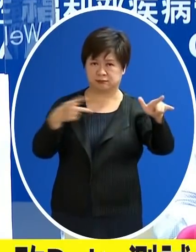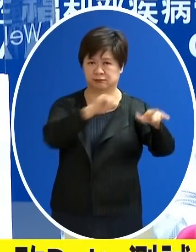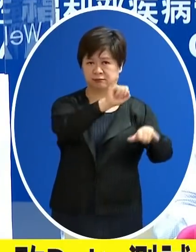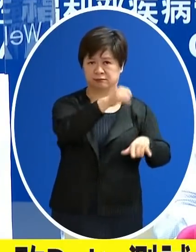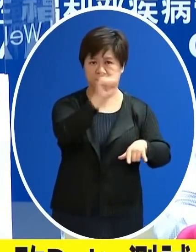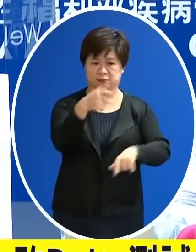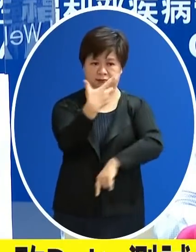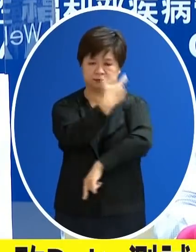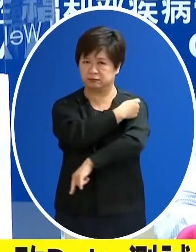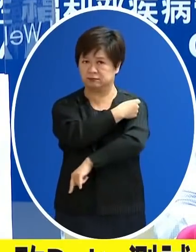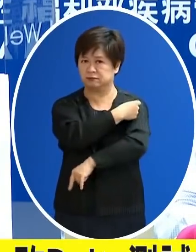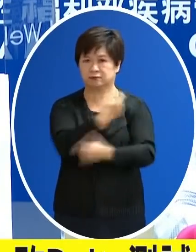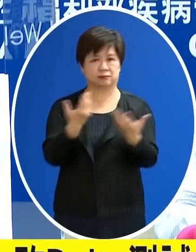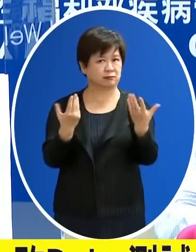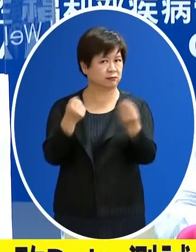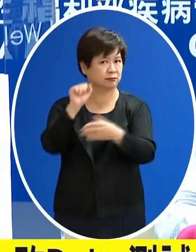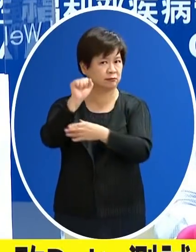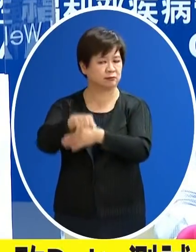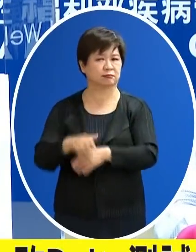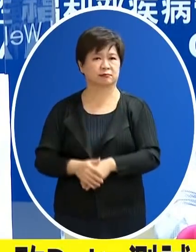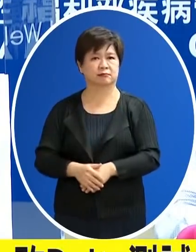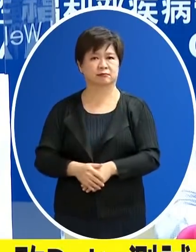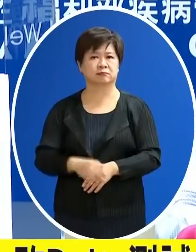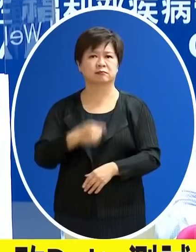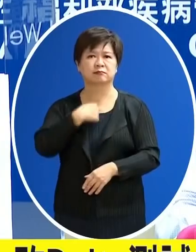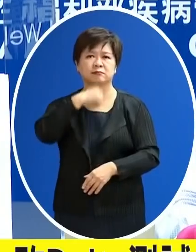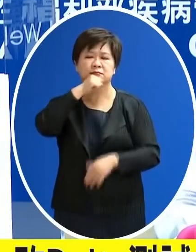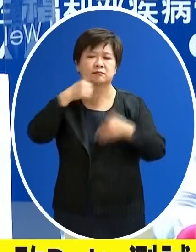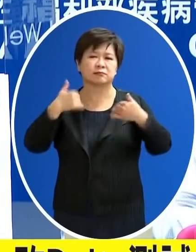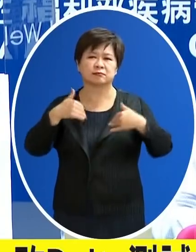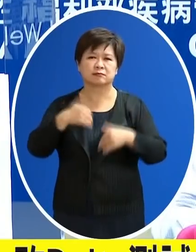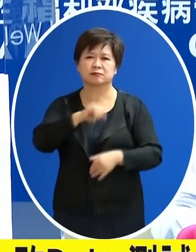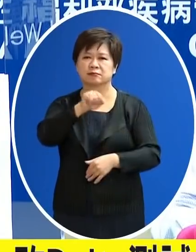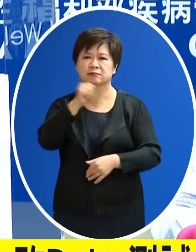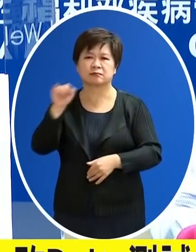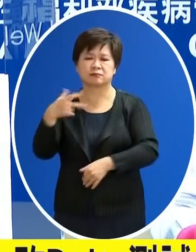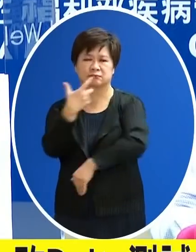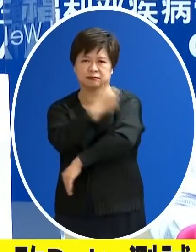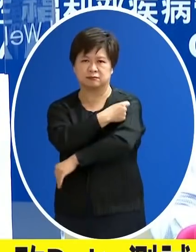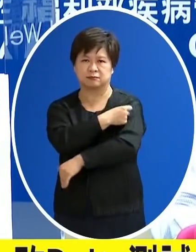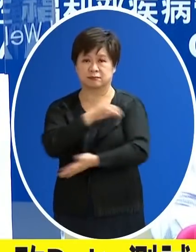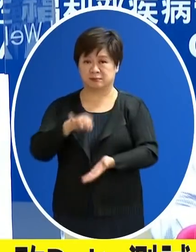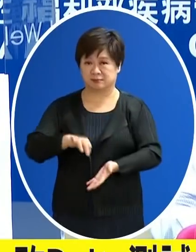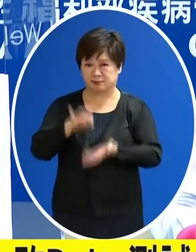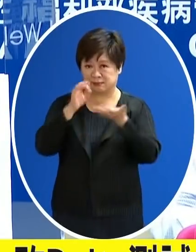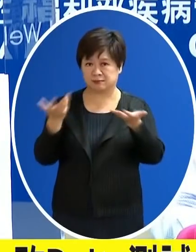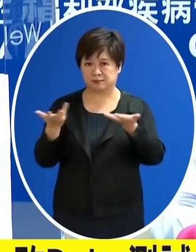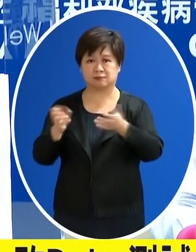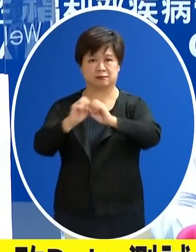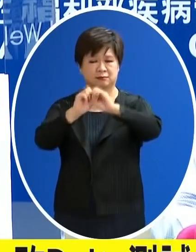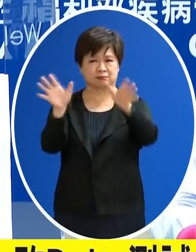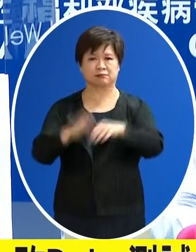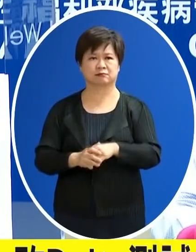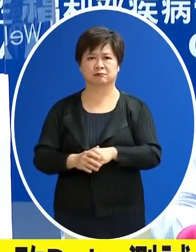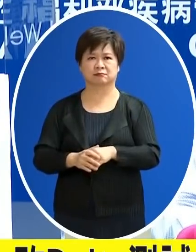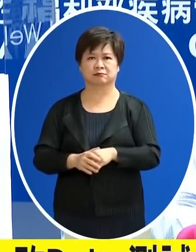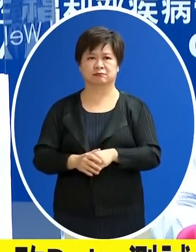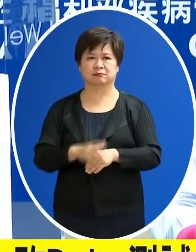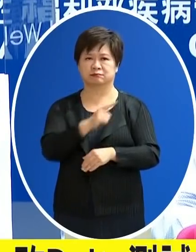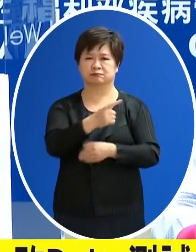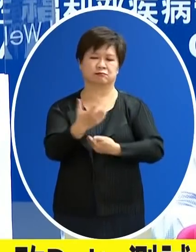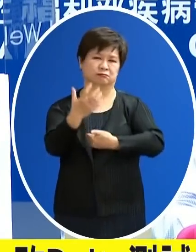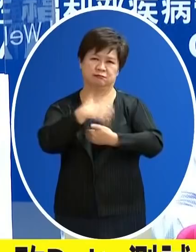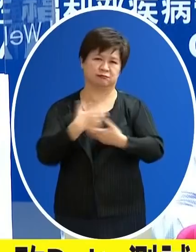的这样子的情况，但现在因为我们没有交生的疫苗，所以我们现在在哈建议的事项里面哈是没有包含这样子